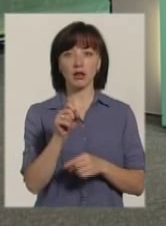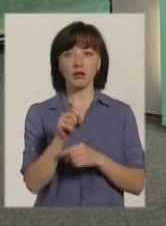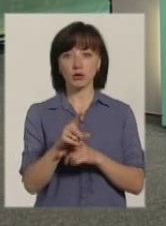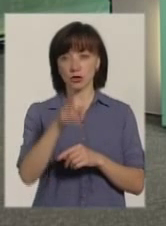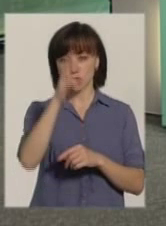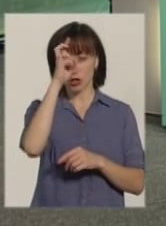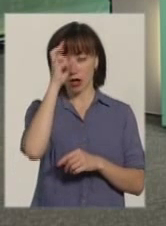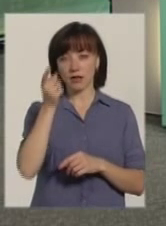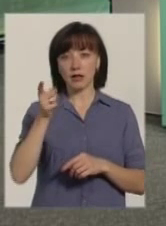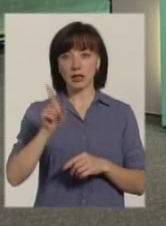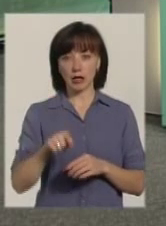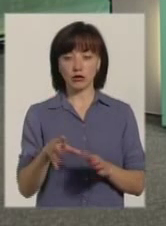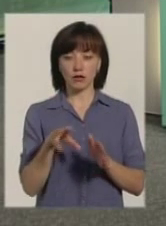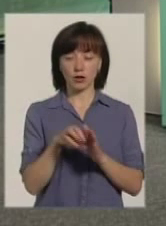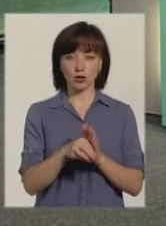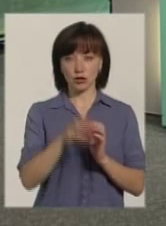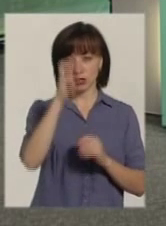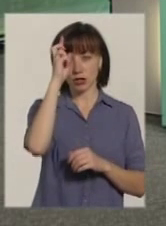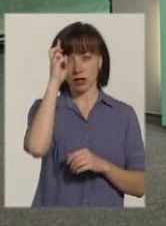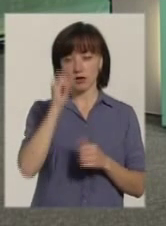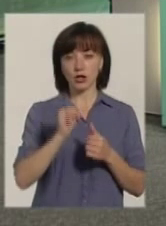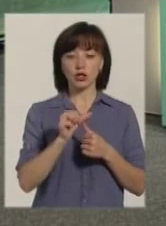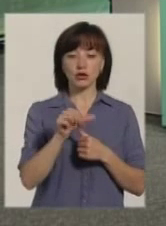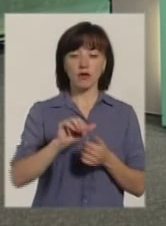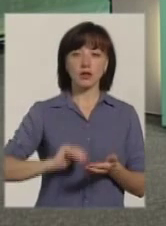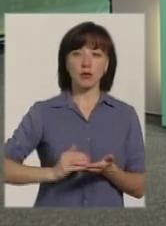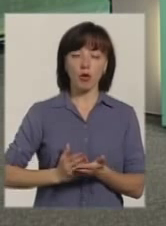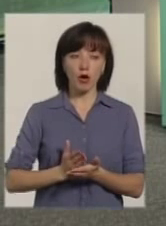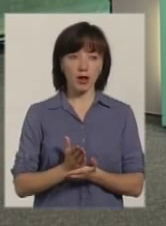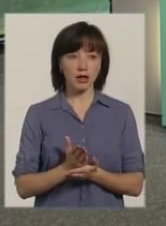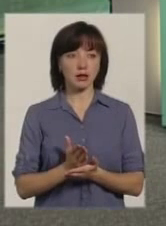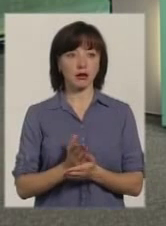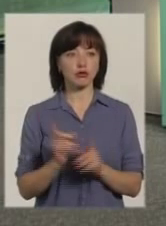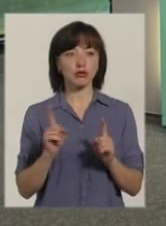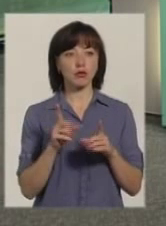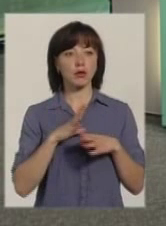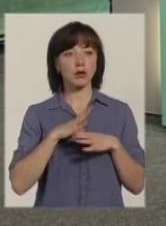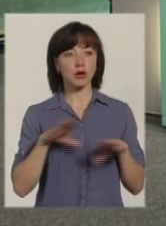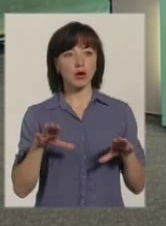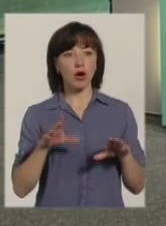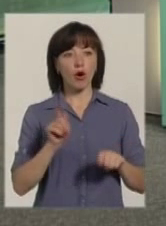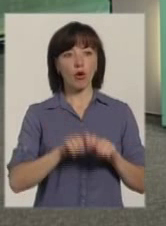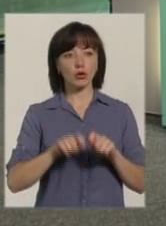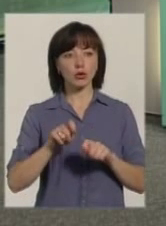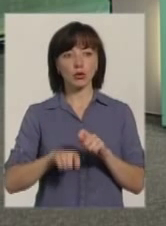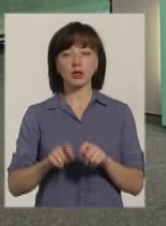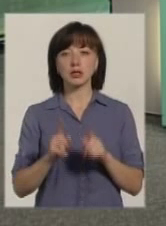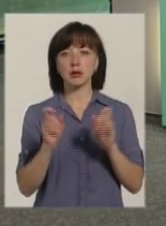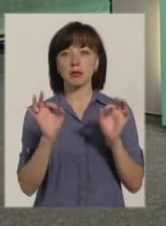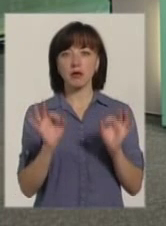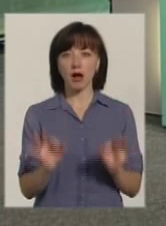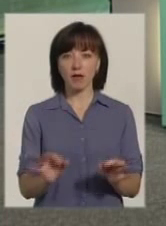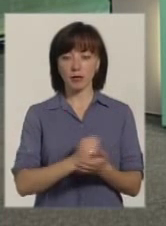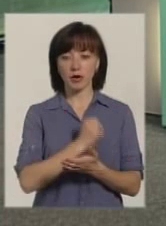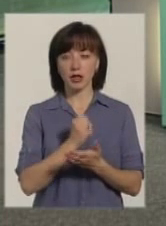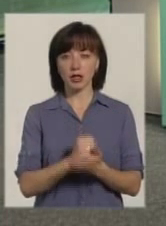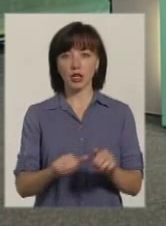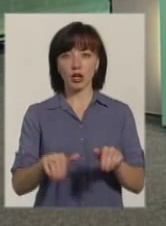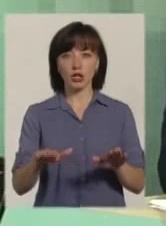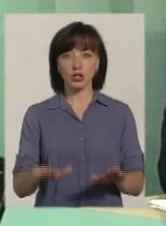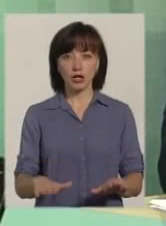держави, те, що відноситься до держави. Так? Тобто зовнішня політика, щоб ми не було контроль за правильністю прийняття рішень. Контроль